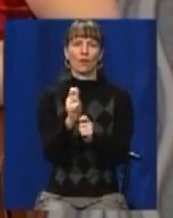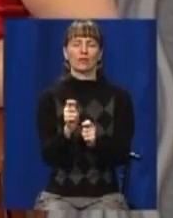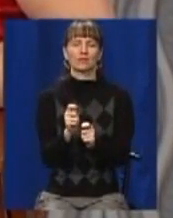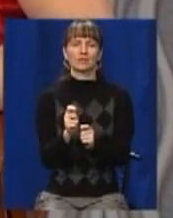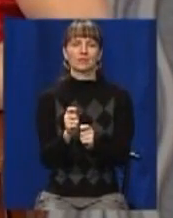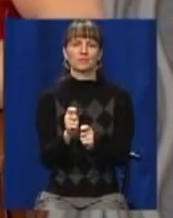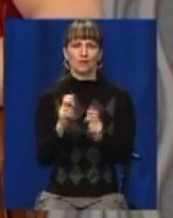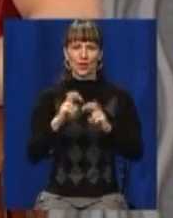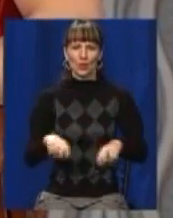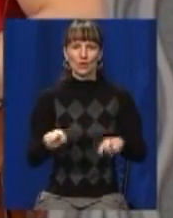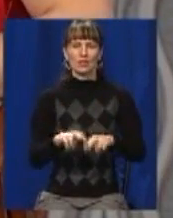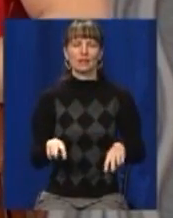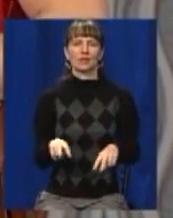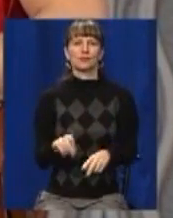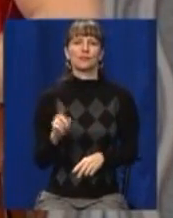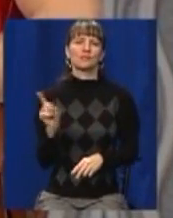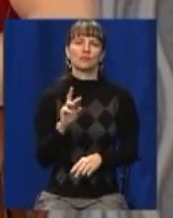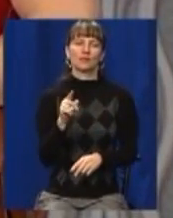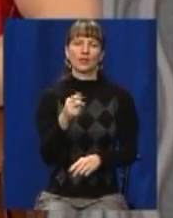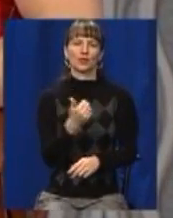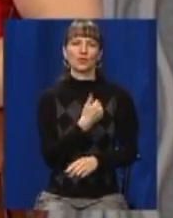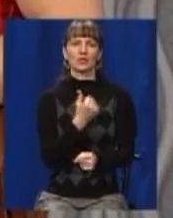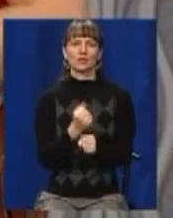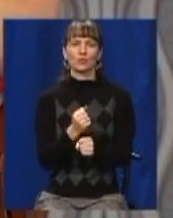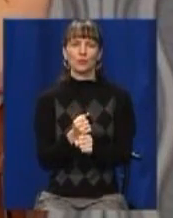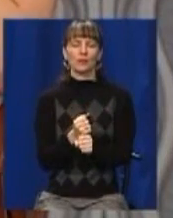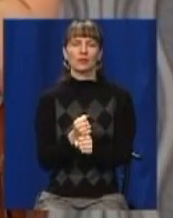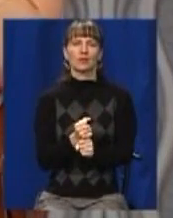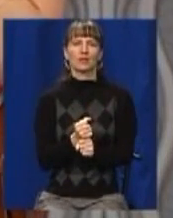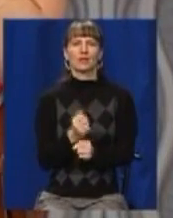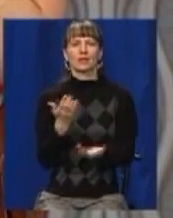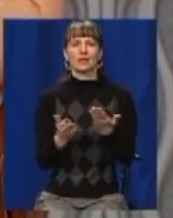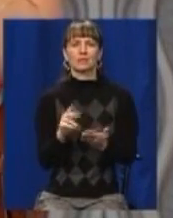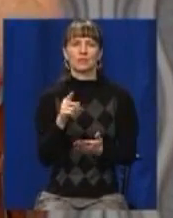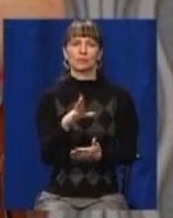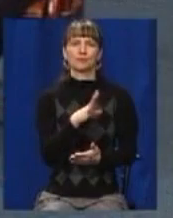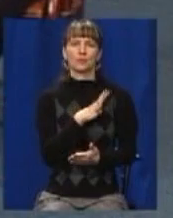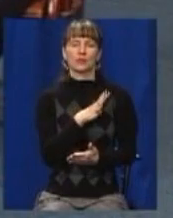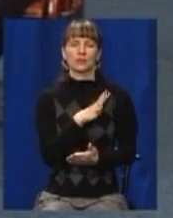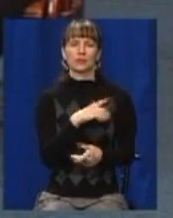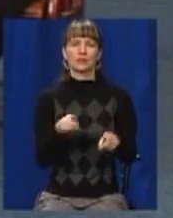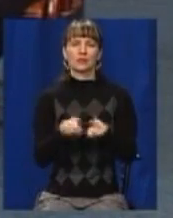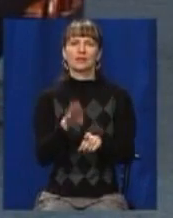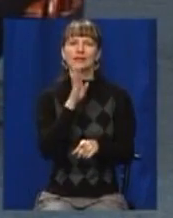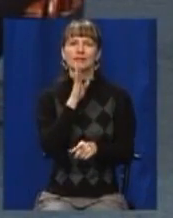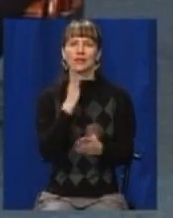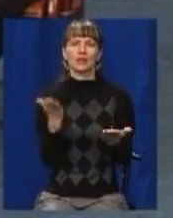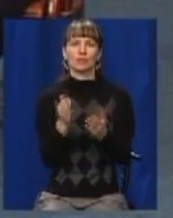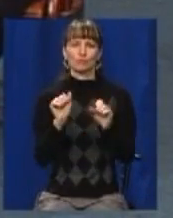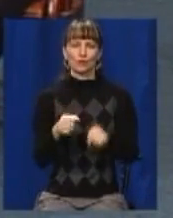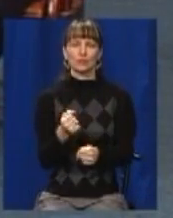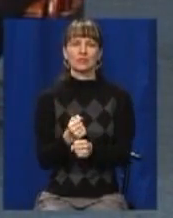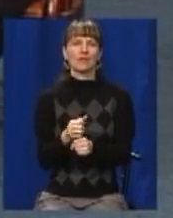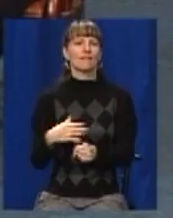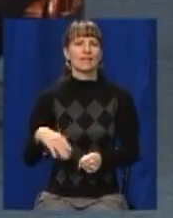от, досліди. Що б ти хотіла зробити, будь ти, я не знаю, просто, знаєш, такою дівчиною, яка може зробити все,